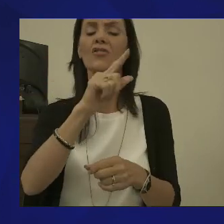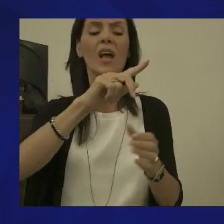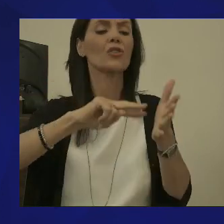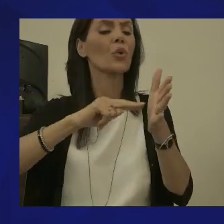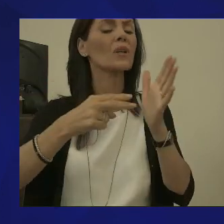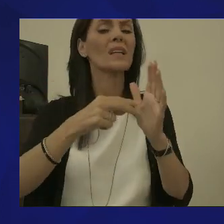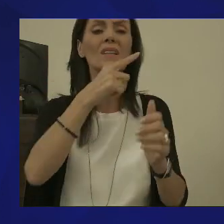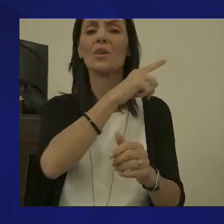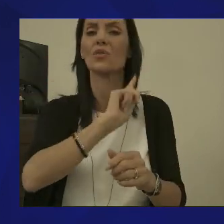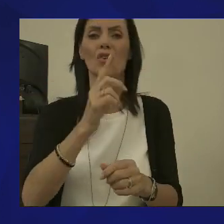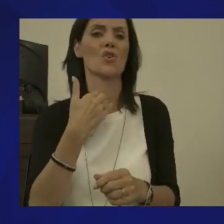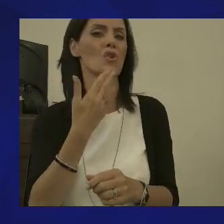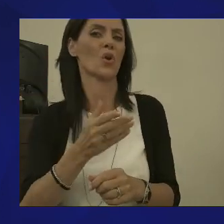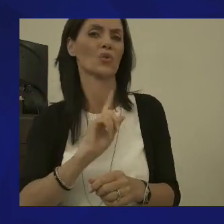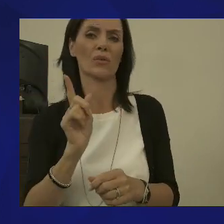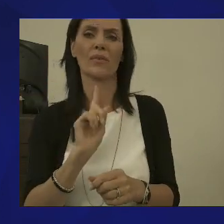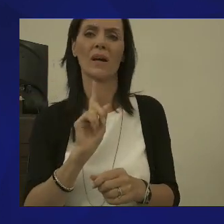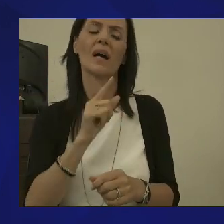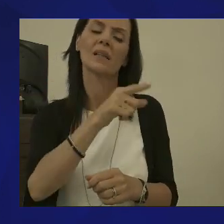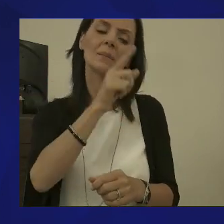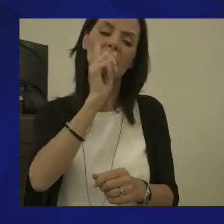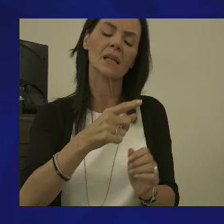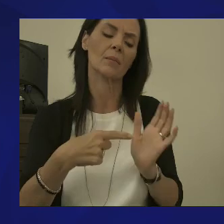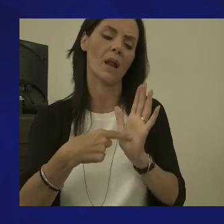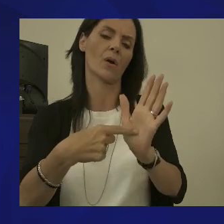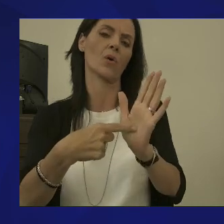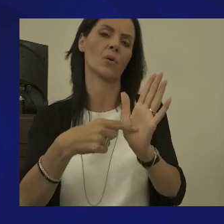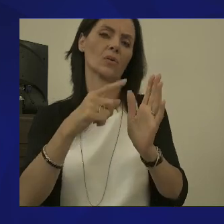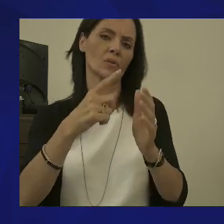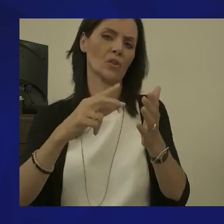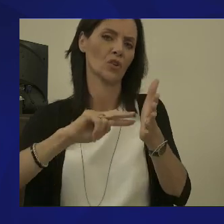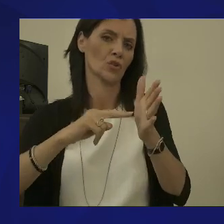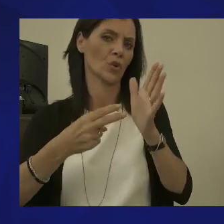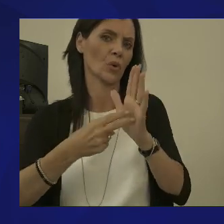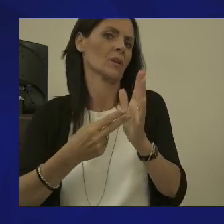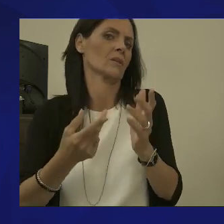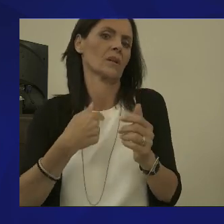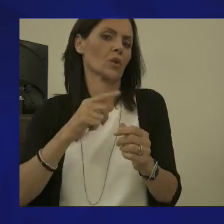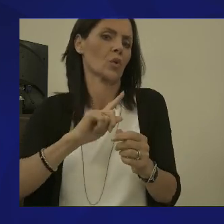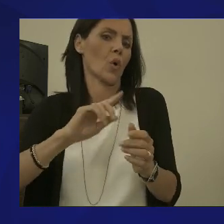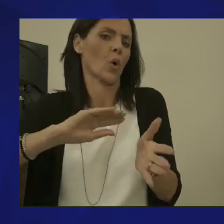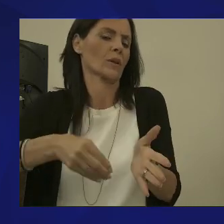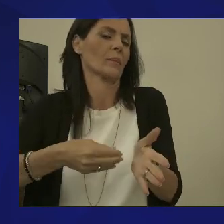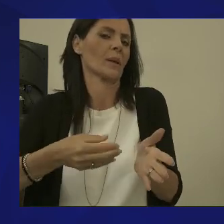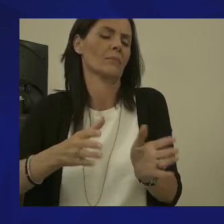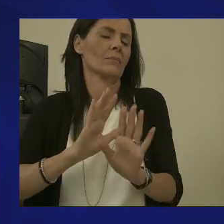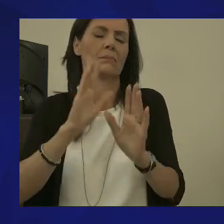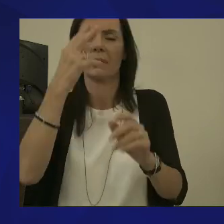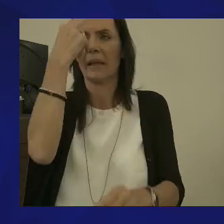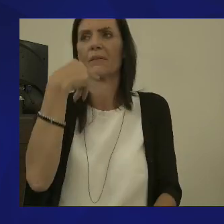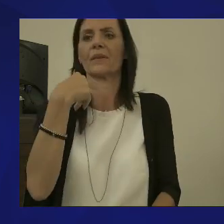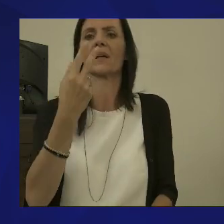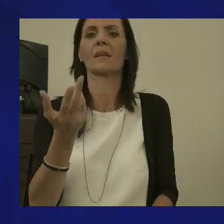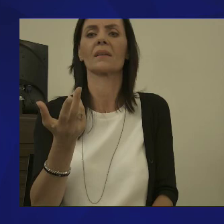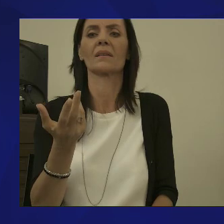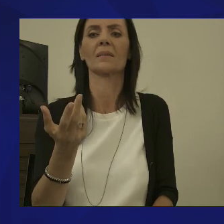לא טובה במתכונת הנוכחית, אתם צריכים להראות לנו תוכנית בוועדת משנה, אנחנו לא חותמים בצורה עיוורת.